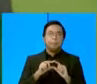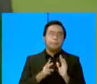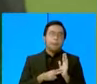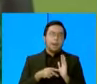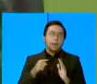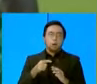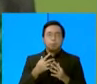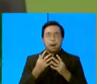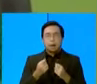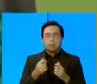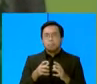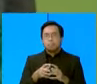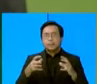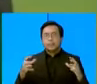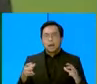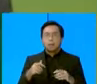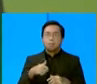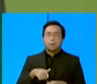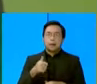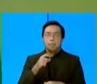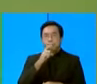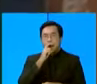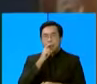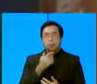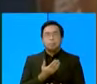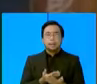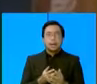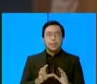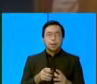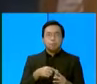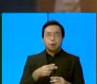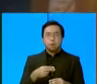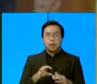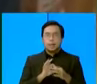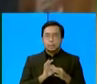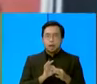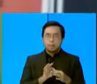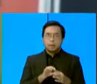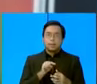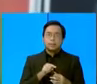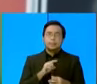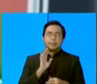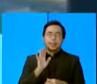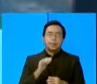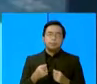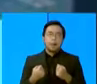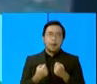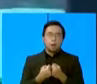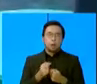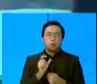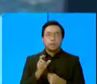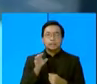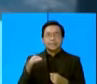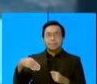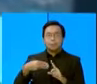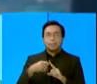timnas. Sang ayah meminta timnas solid dan berharap bisa memenangkan pertandingan atas Uzbekistan. Ia